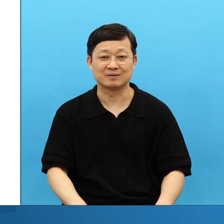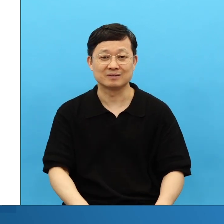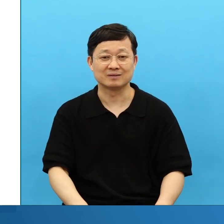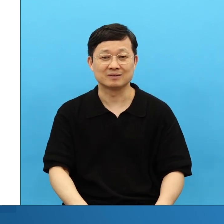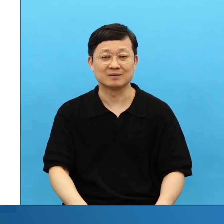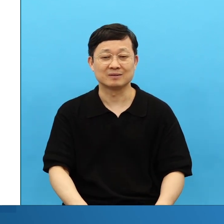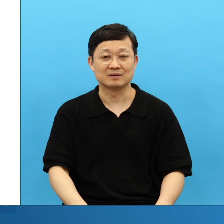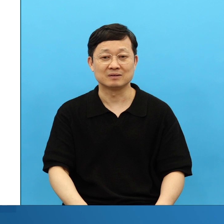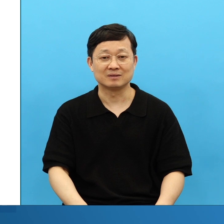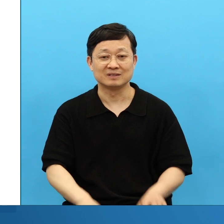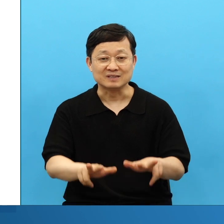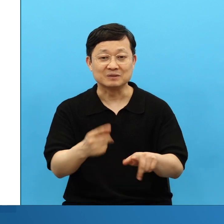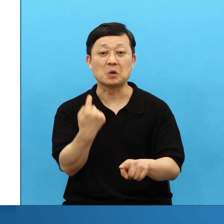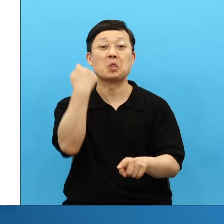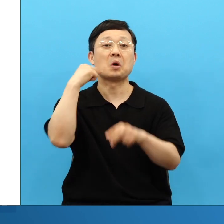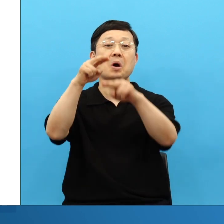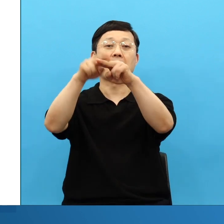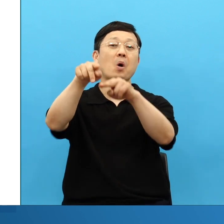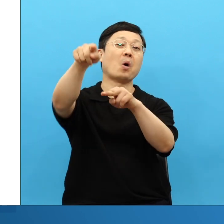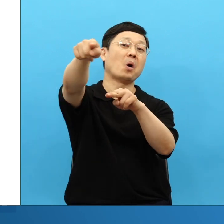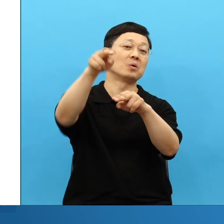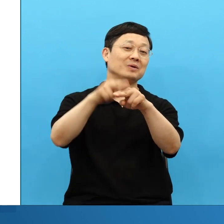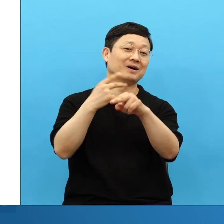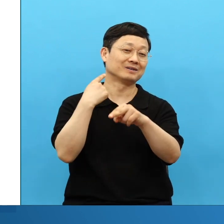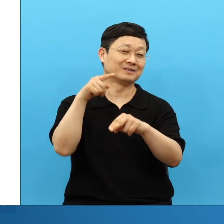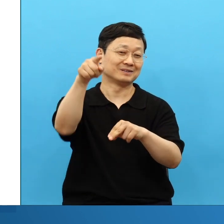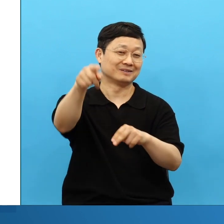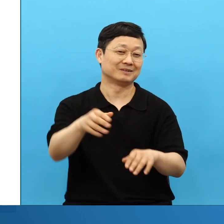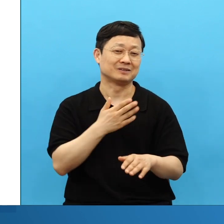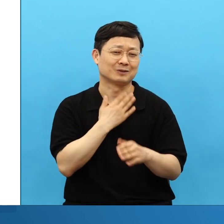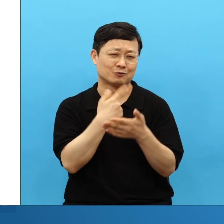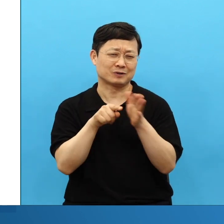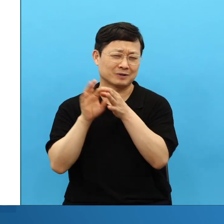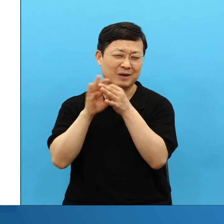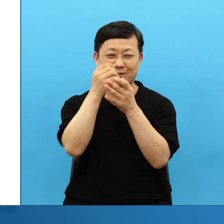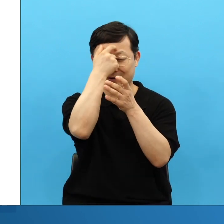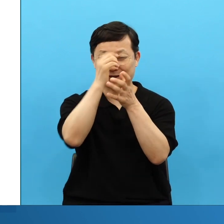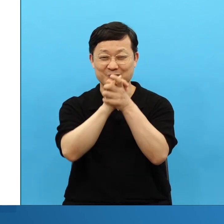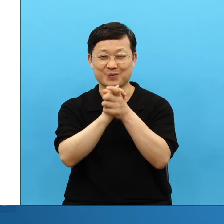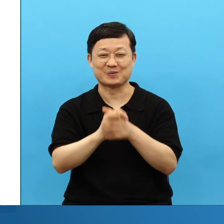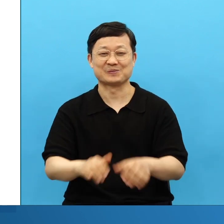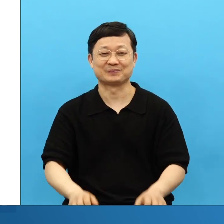지금. 저를 두고 기도를 계속 24시 하고 계시 주시는 분이에요.